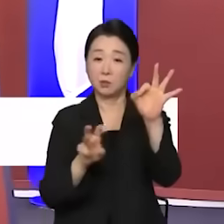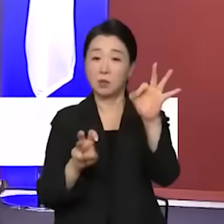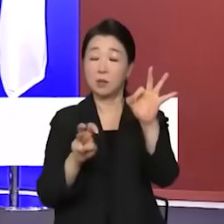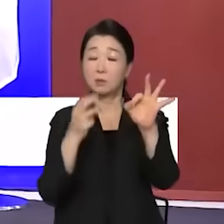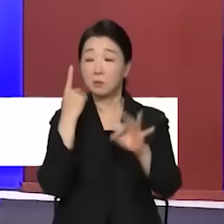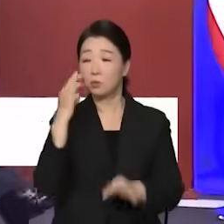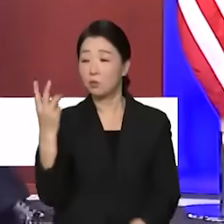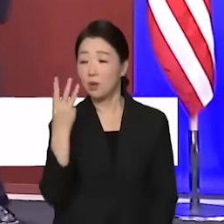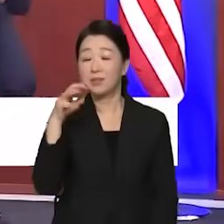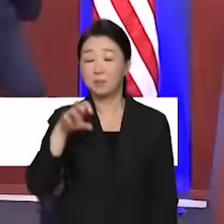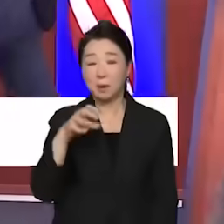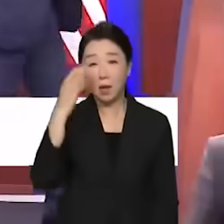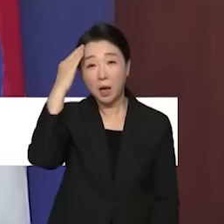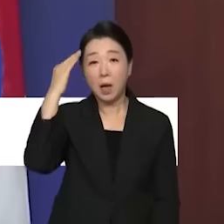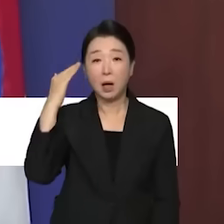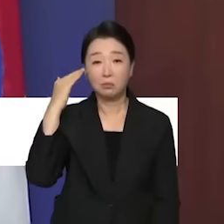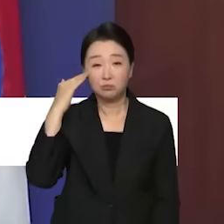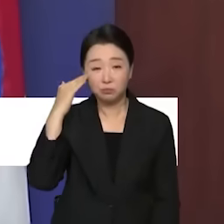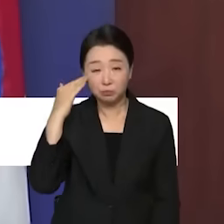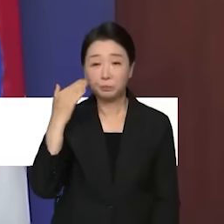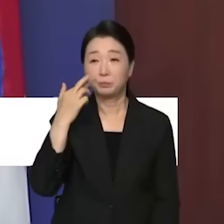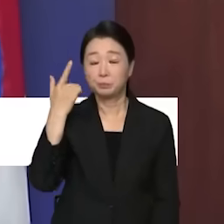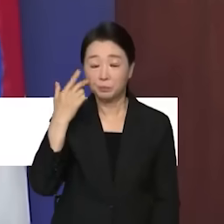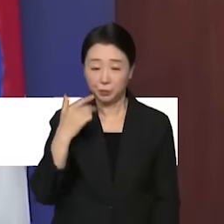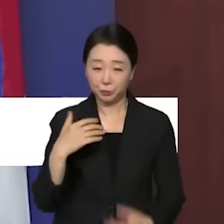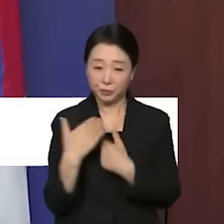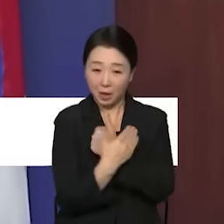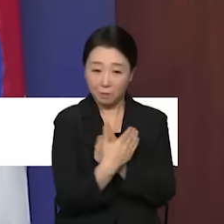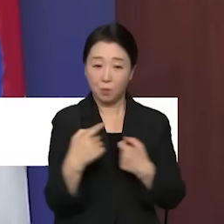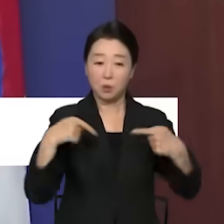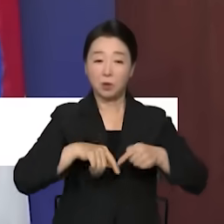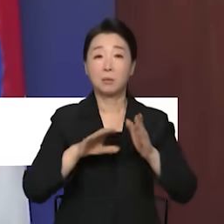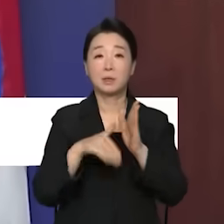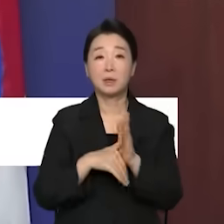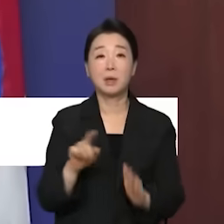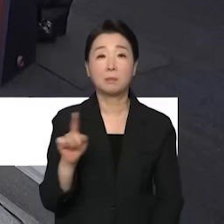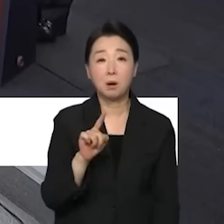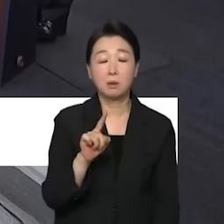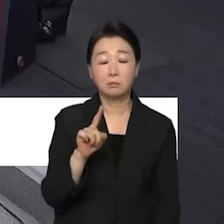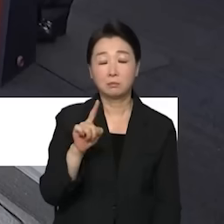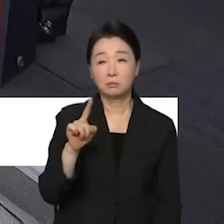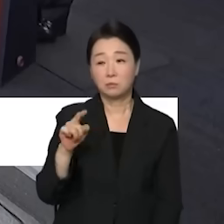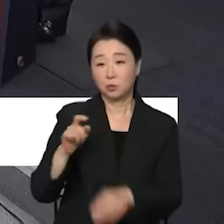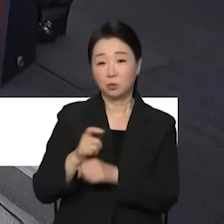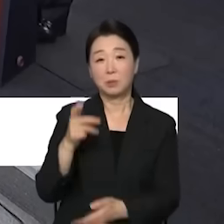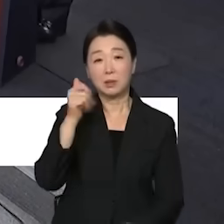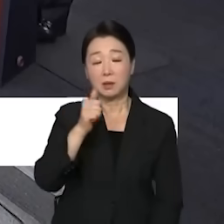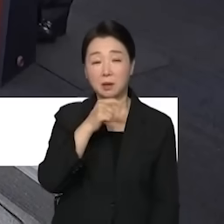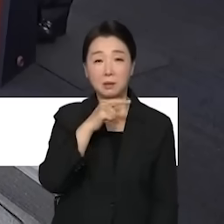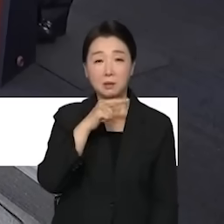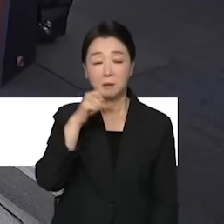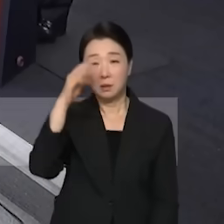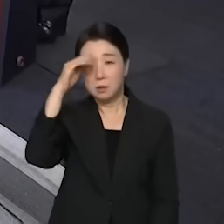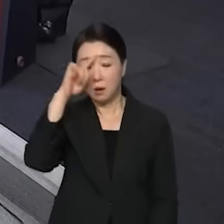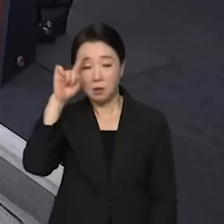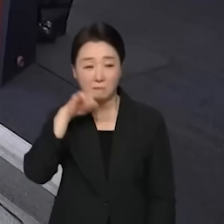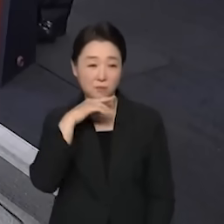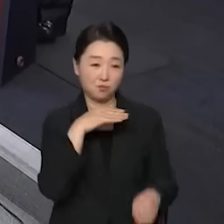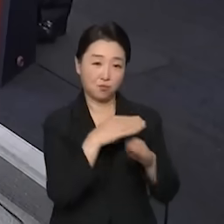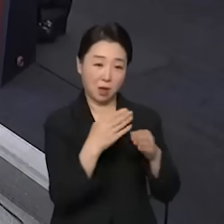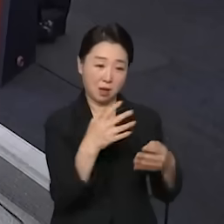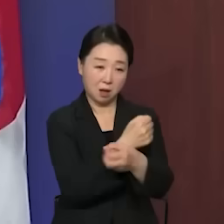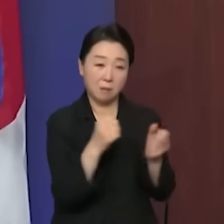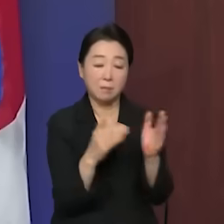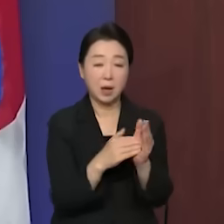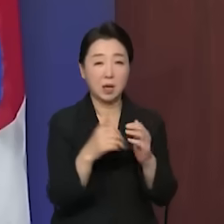열린 한미안보협의회의에서 로이드 오스틴 미국 국방장관은 러시아와 북한의 군사협력은 확전을 가져올 수 있다고